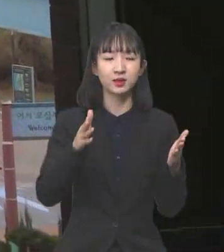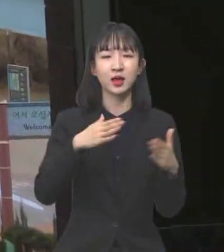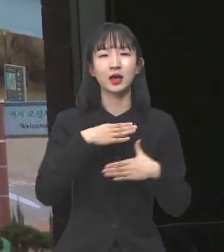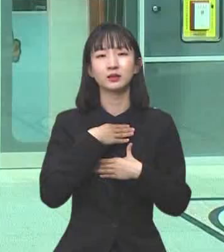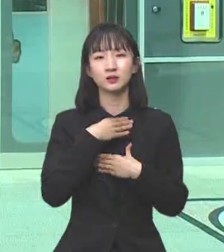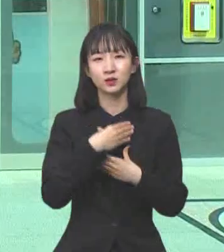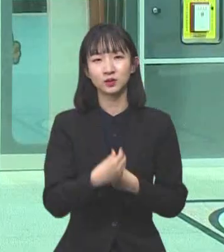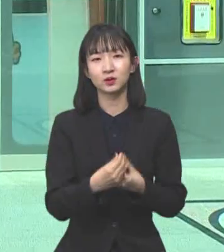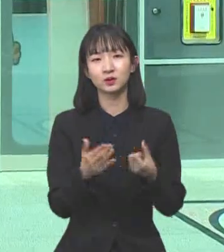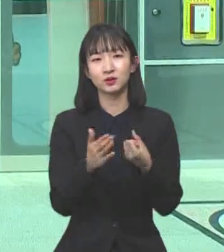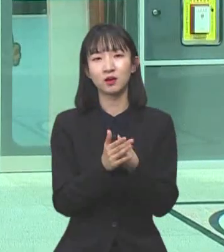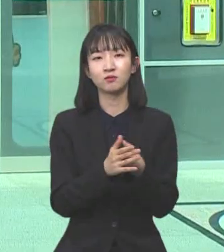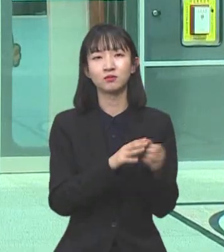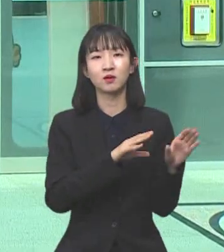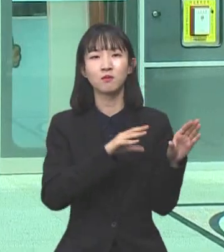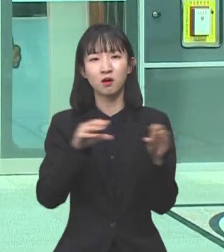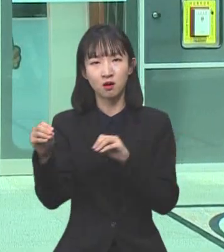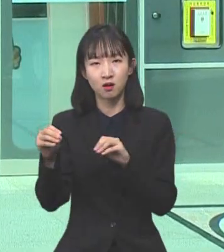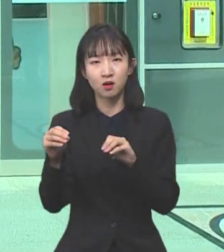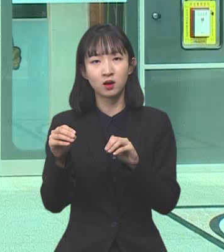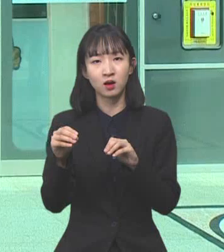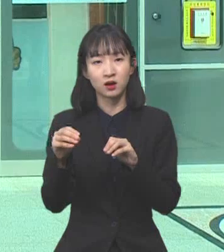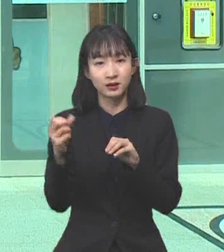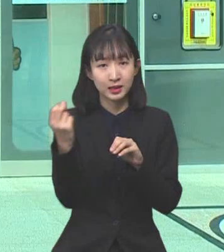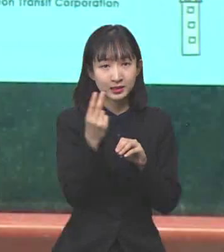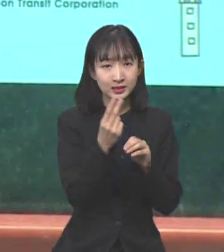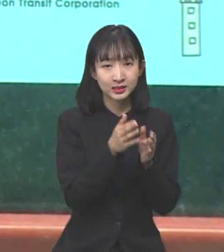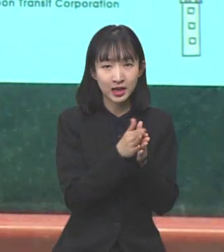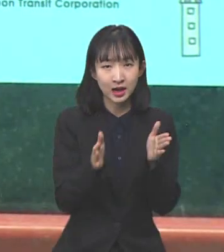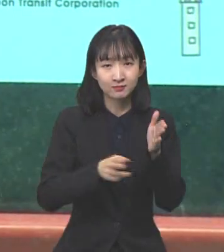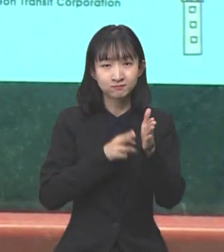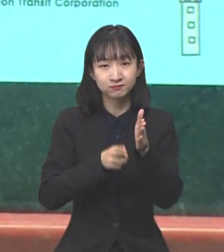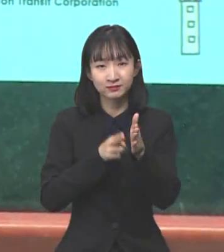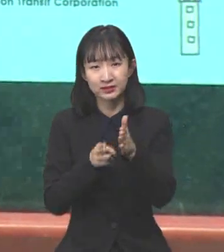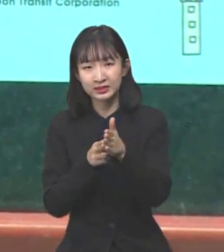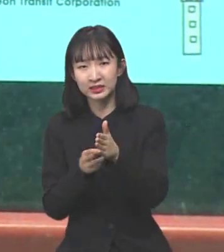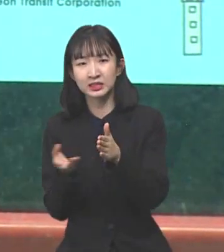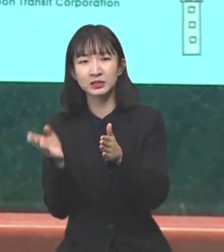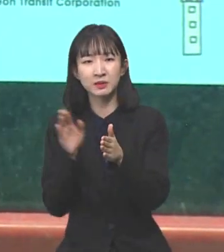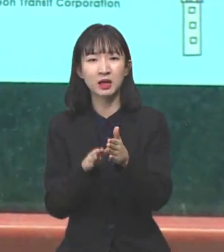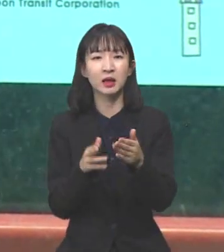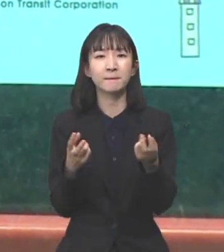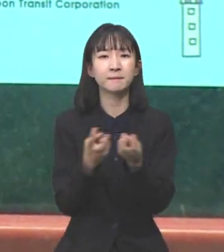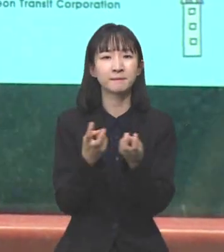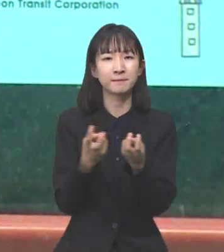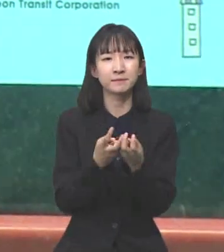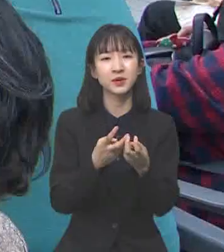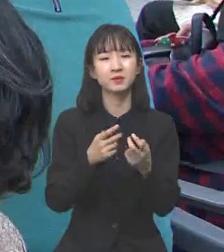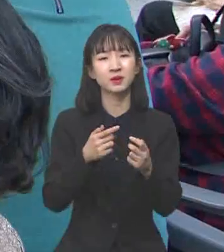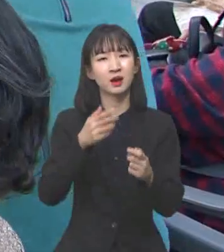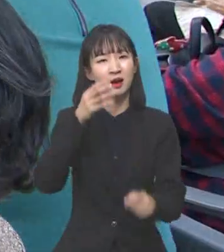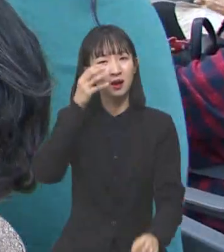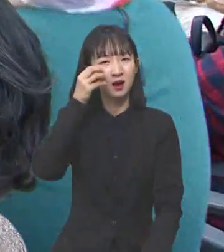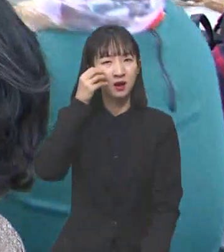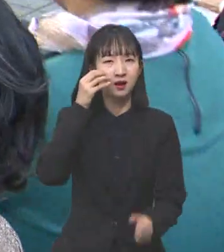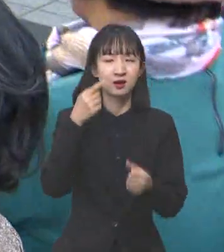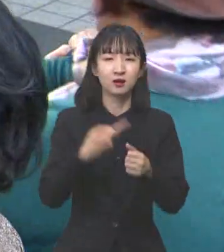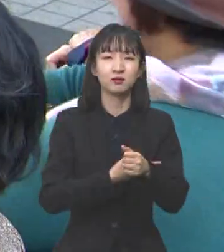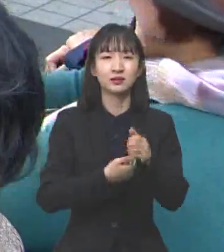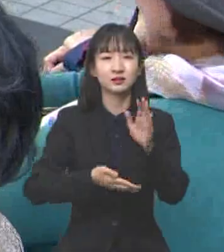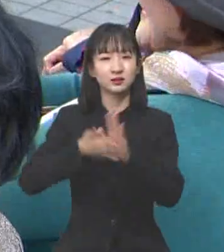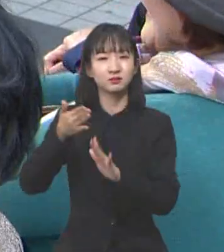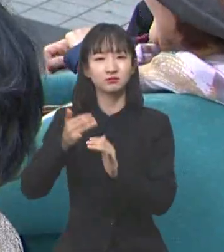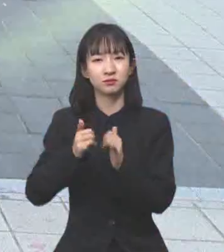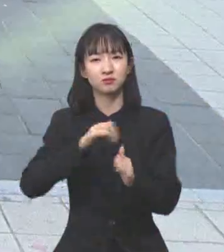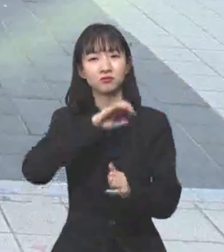바다열차 우여곡절 끝에 오늘은 제기했지만 이번엔 운영방식 쌍에 문제가 부각되면서 신격 뜰의 1편이